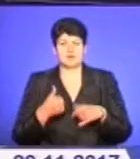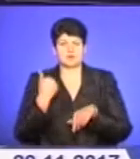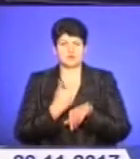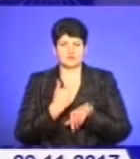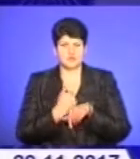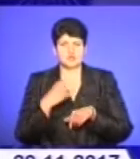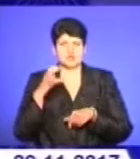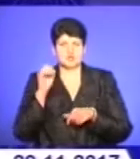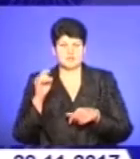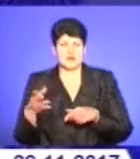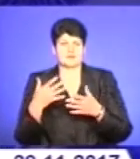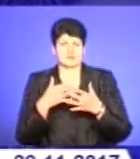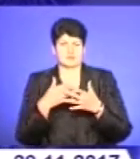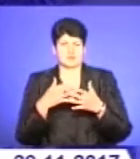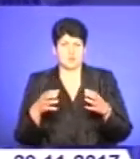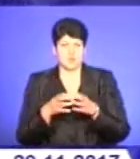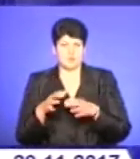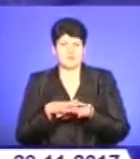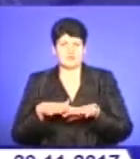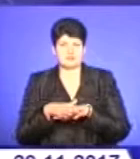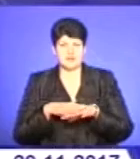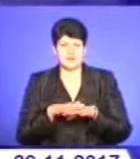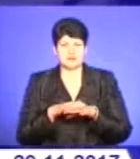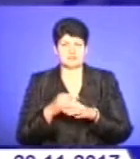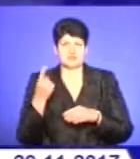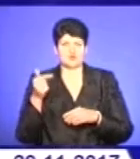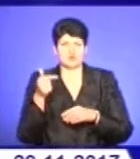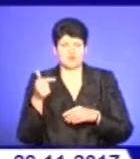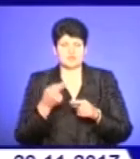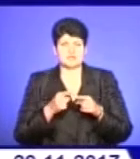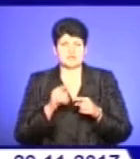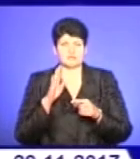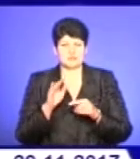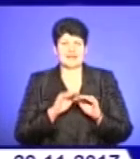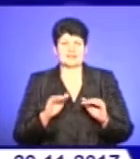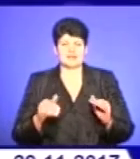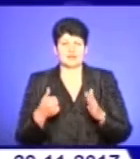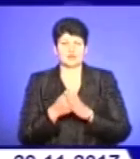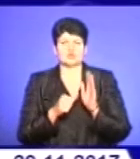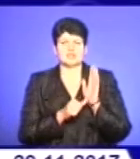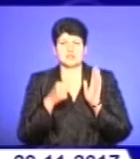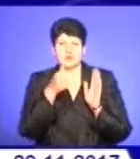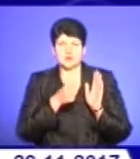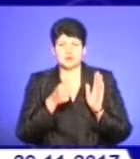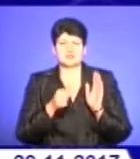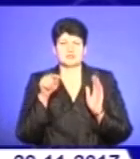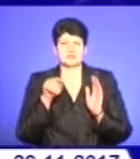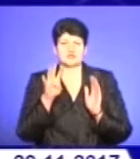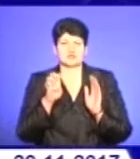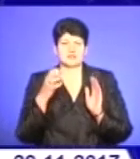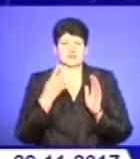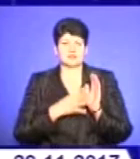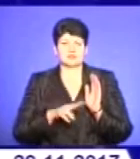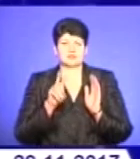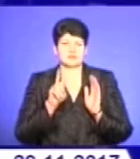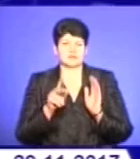соціальних і демографічних груп населення з 1 грудня прожитковий мінімум буде такий. Для дітей віком до 6 років – 1492